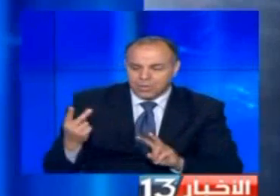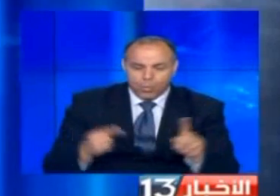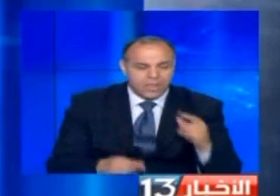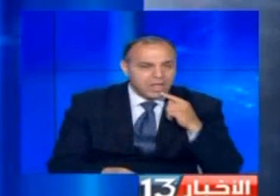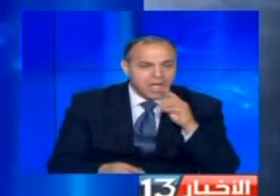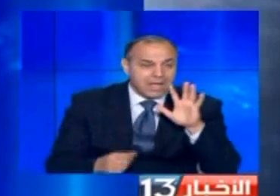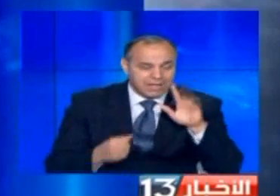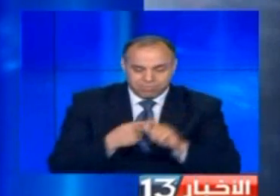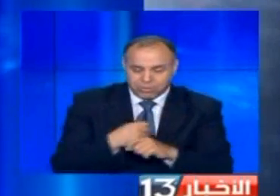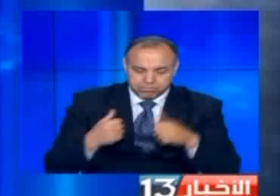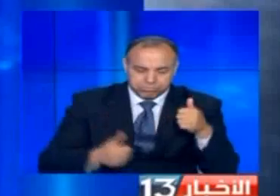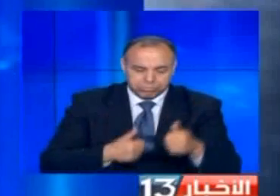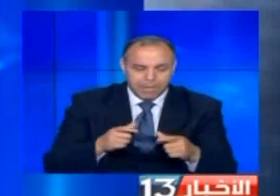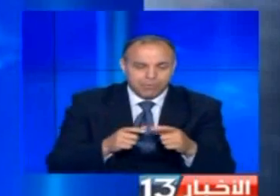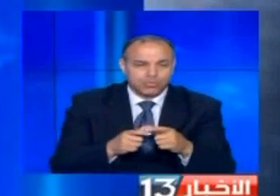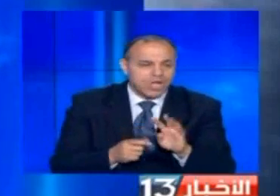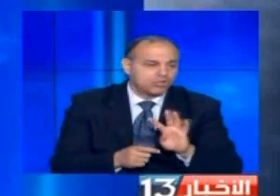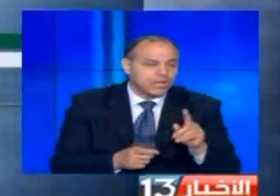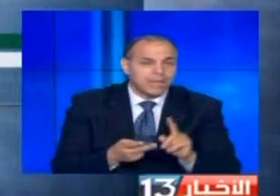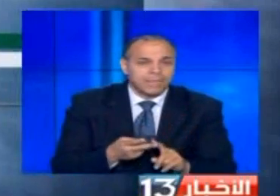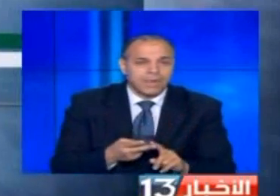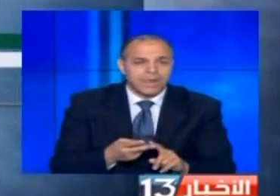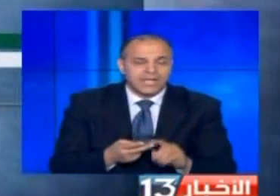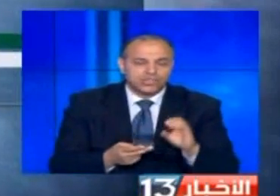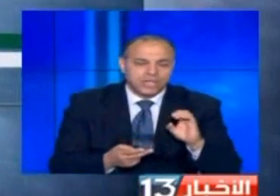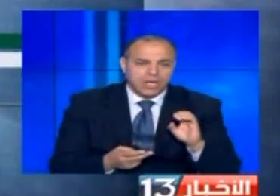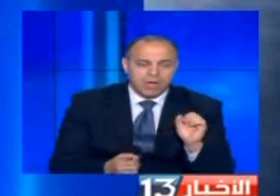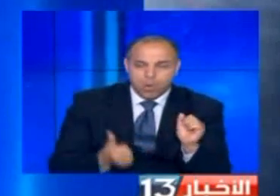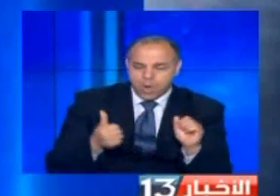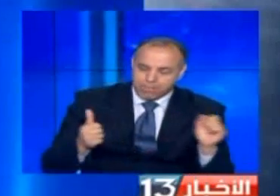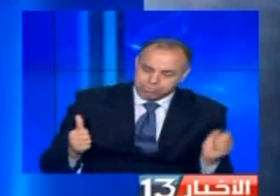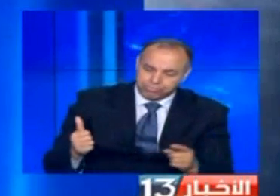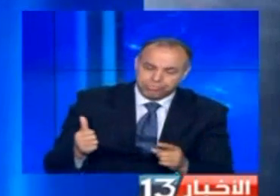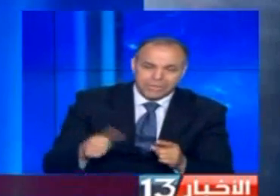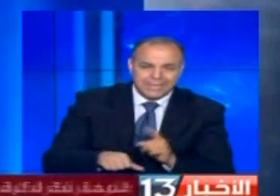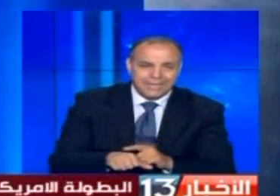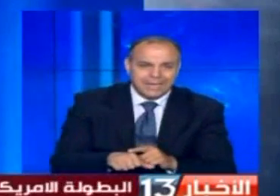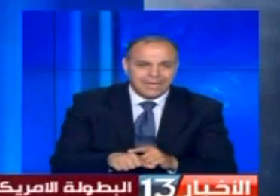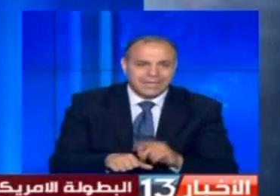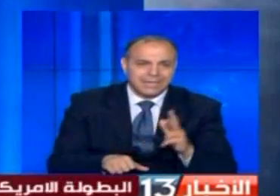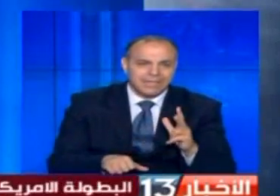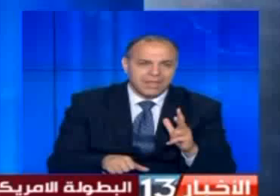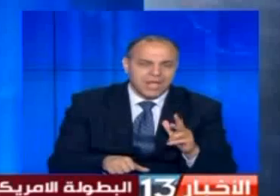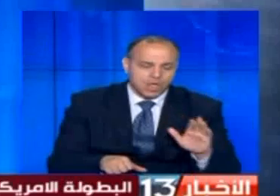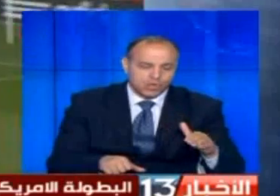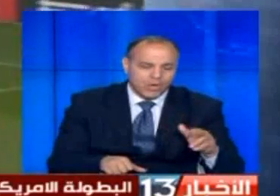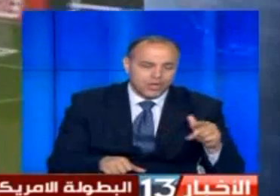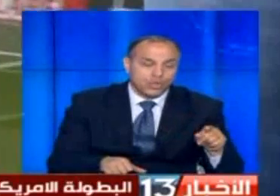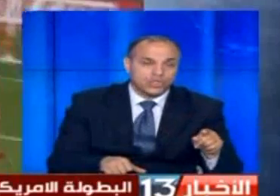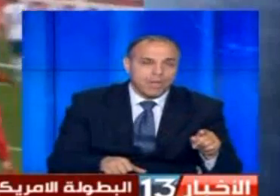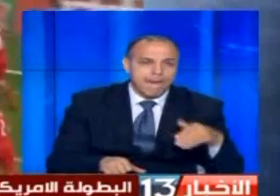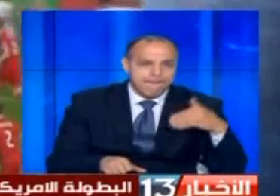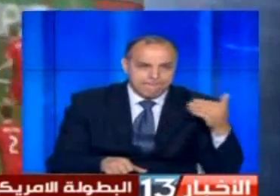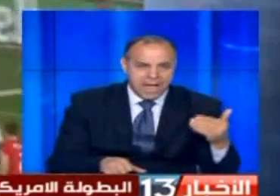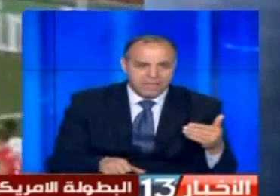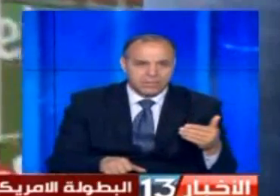الرابع لمنافسات المجموعه الشرقيه شيكاجو بكر بافتتاح التسجيل منذ الدقيقه الثالثه بواسطه نيكوليتش ثم